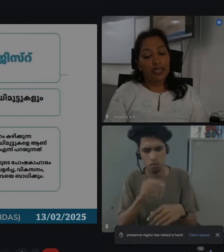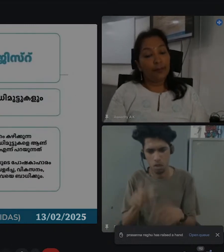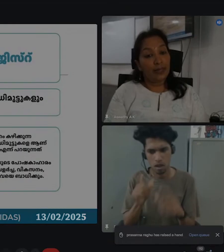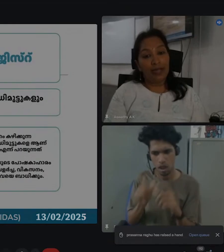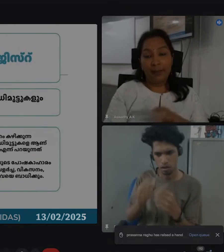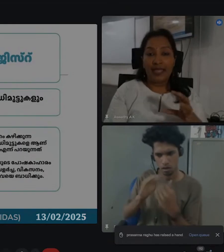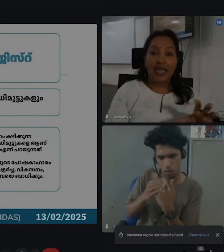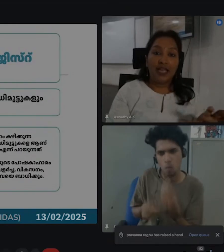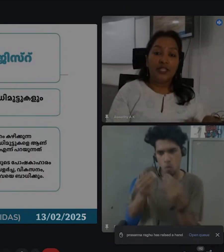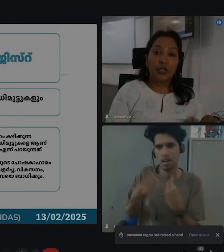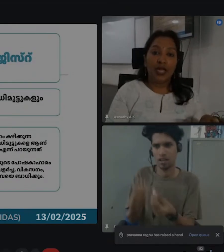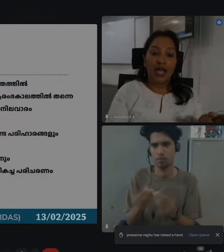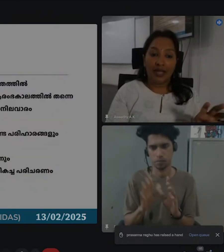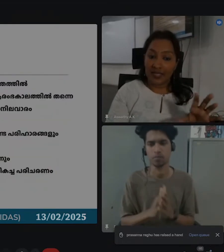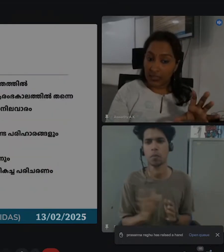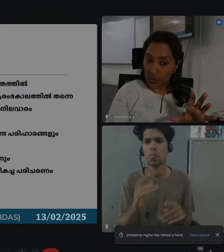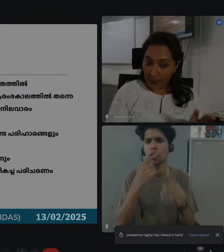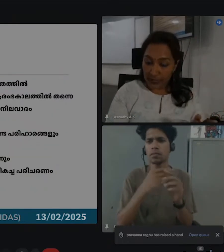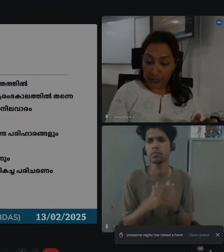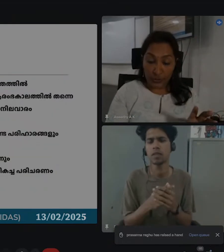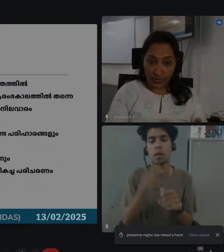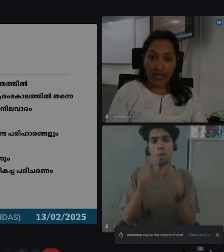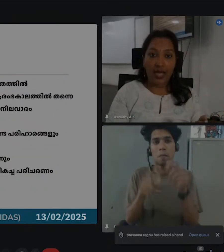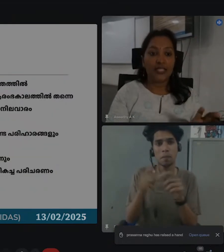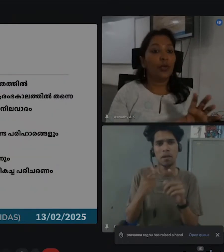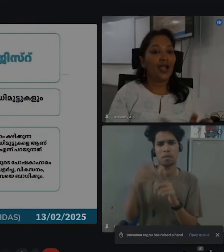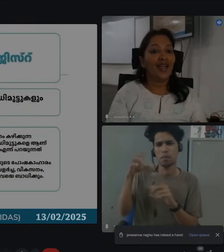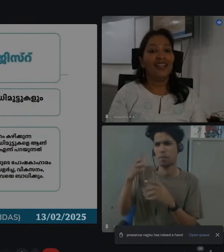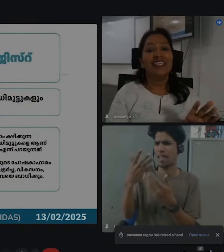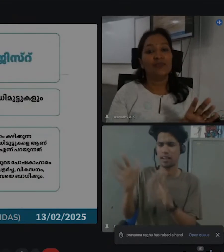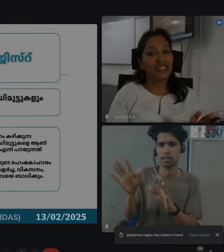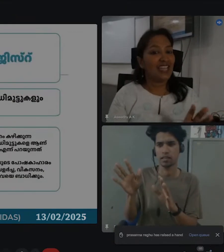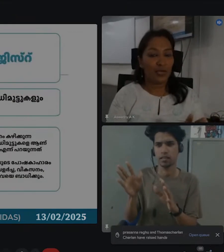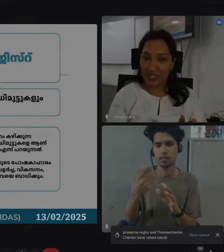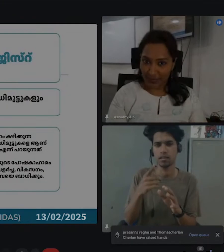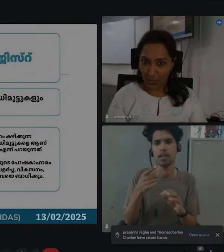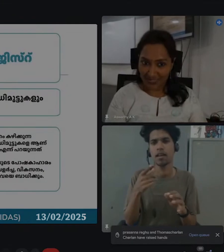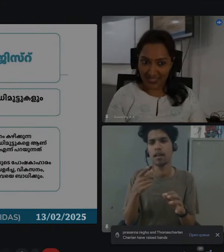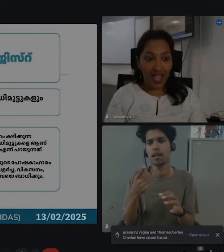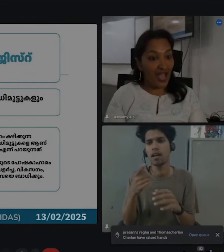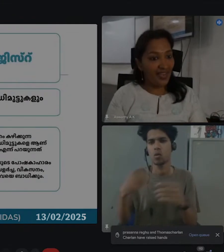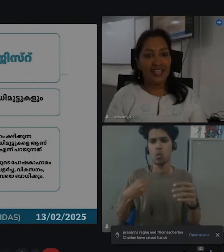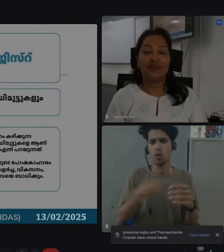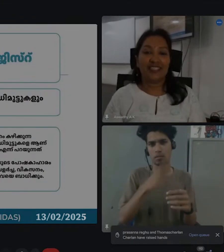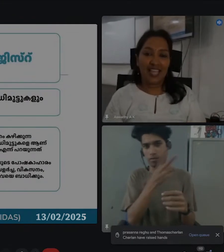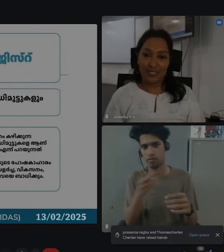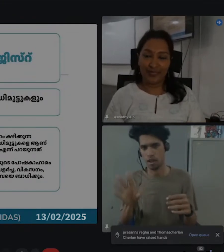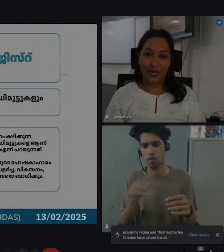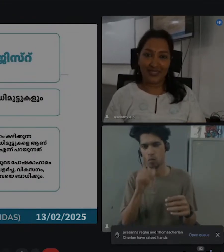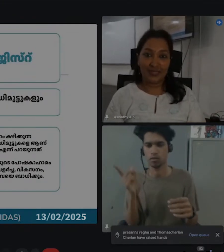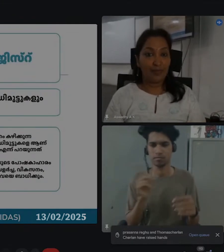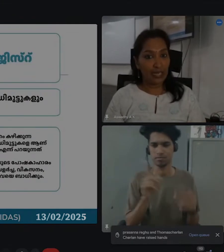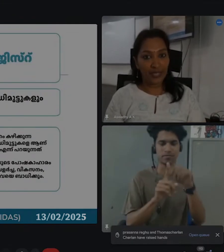അപ്പോൾ ഈ പല മേഖലകളിൽ നിന്നുള്ള ആൾക്കാർ ഇതിനകത്ത് ഉൾപ്പെട്ടിട്ടുണ്ട്. അതിലൊരാളാണ് ഈ സ്പീച്ച് ലാംഗ്വേജ് പത്തോളജിസ്റ്റ്. സ്പീച്ച്